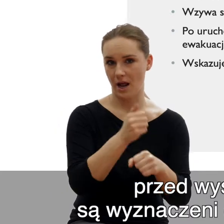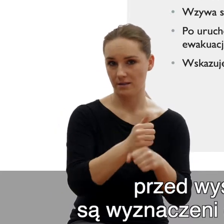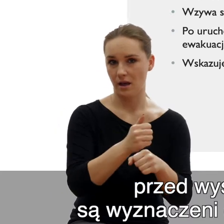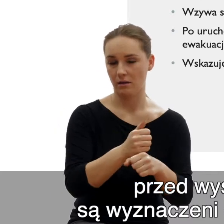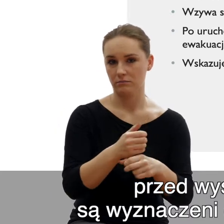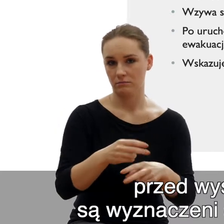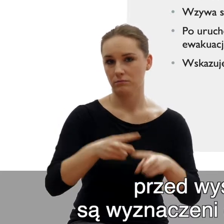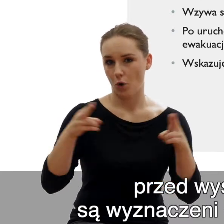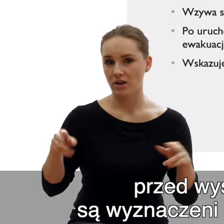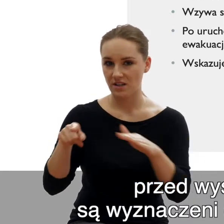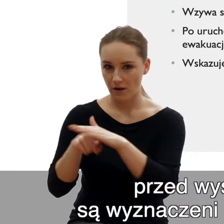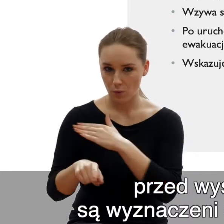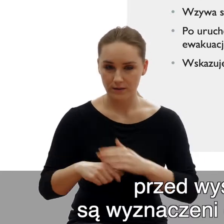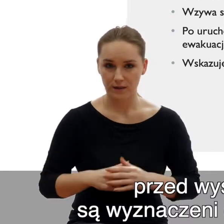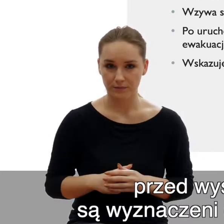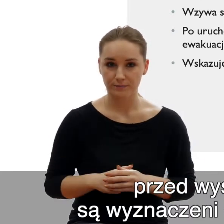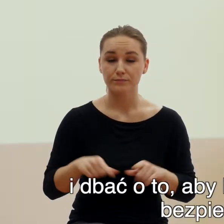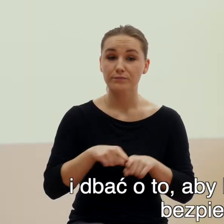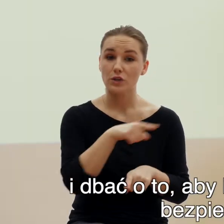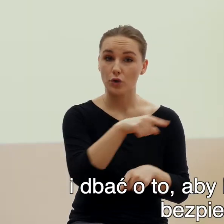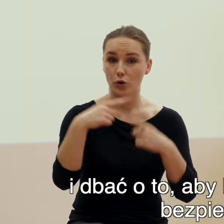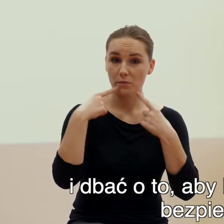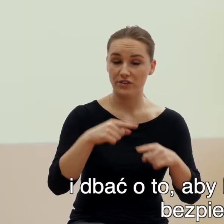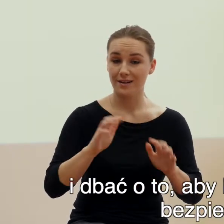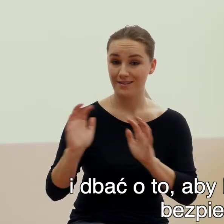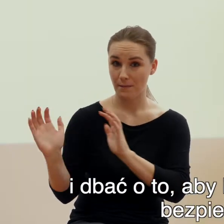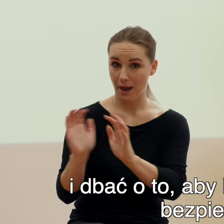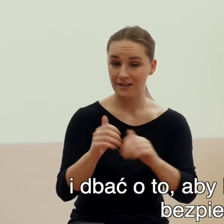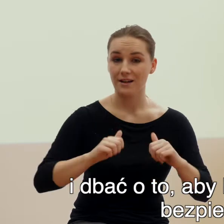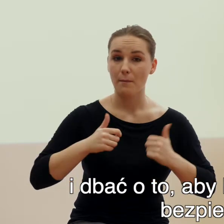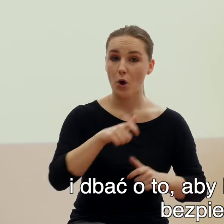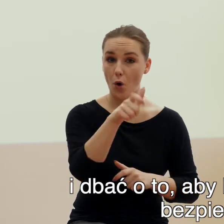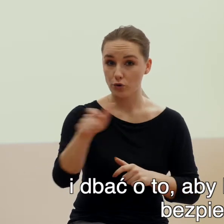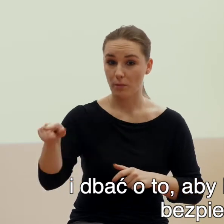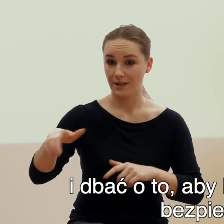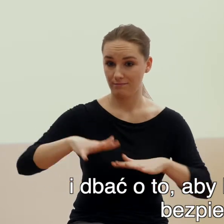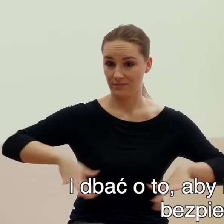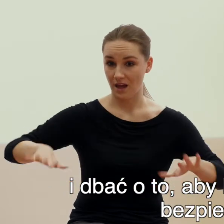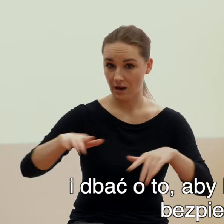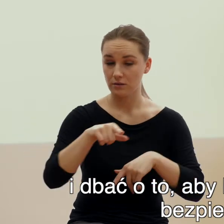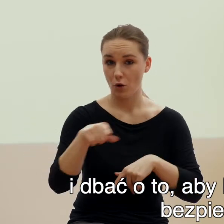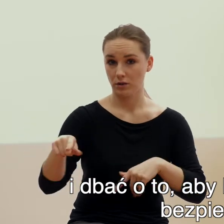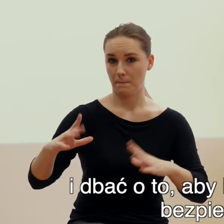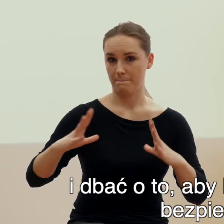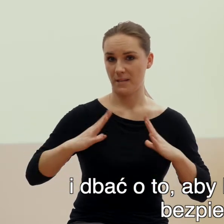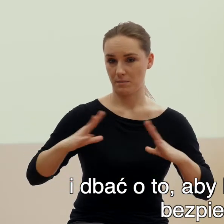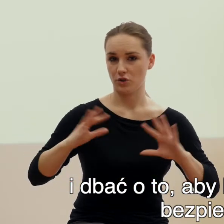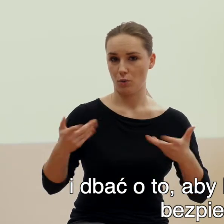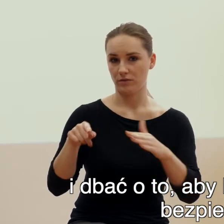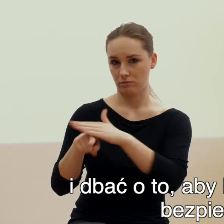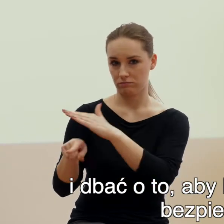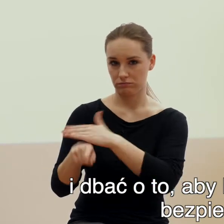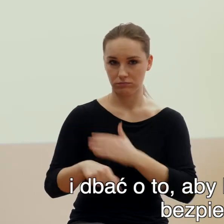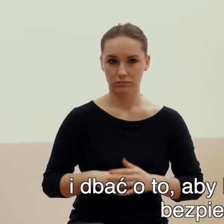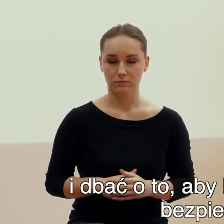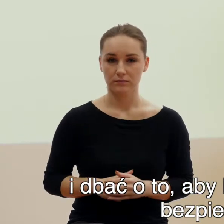w trakcie ewakuacji i dbać o to, aby ludzie, którzy na terenie obiektu się znajdują, bezpiecznie i sprawnie ten